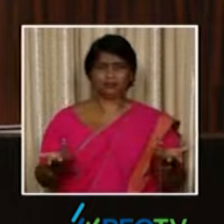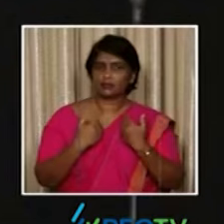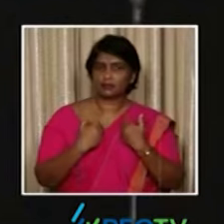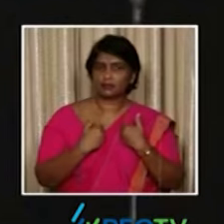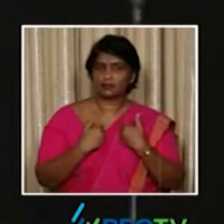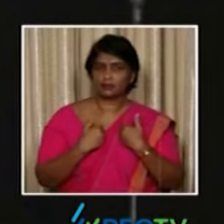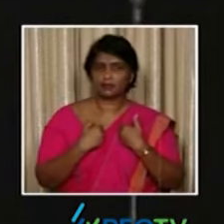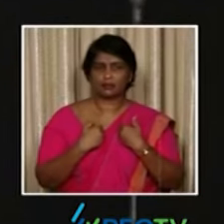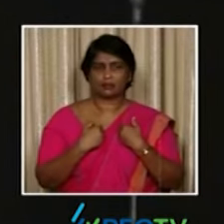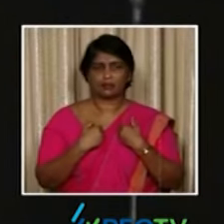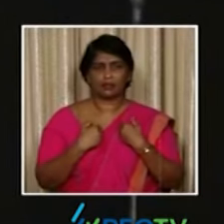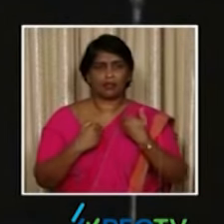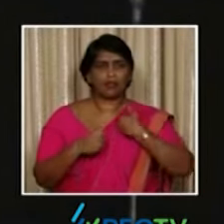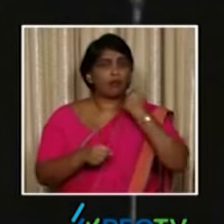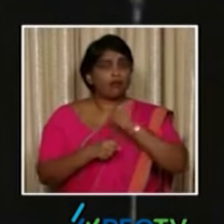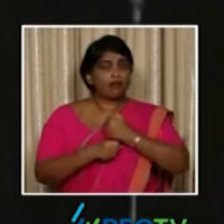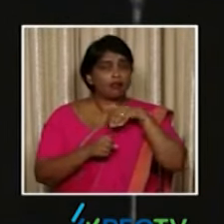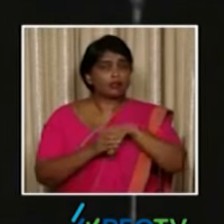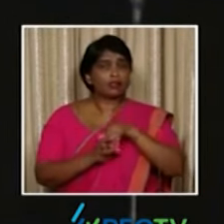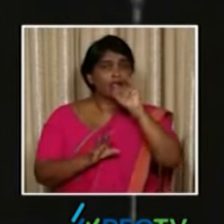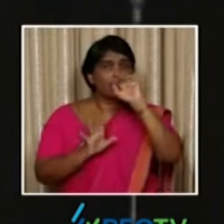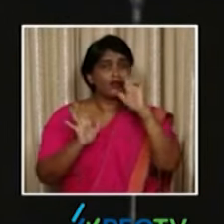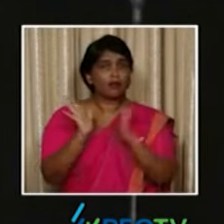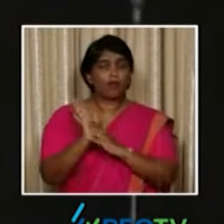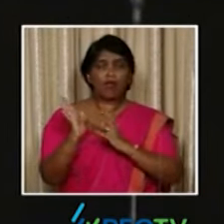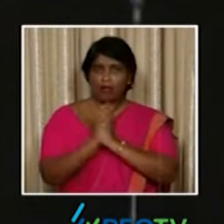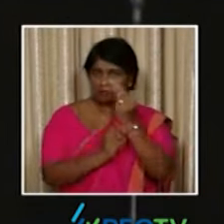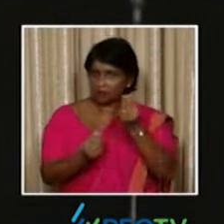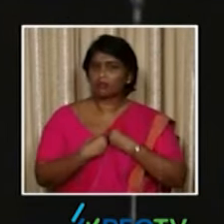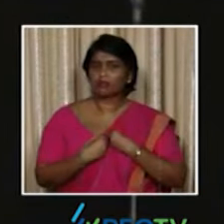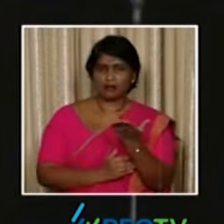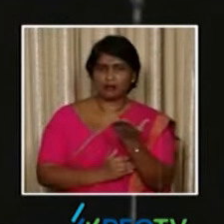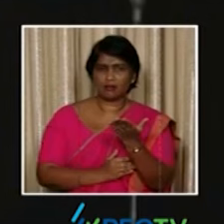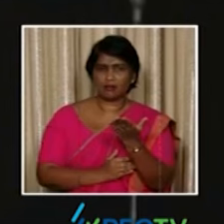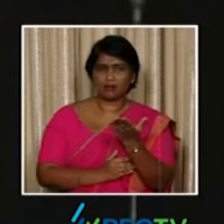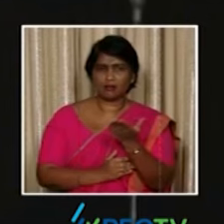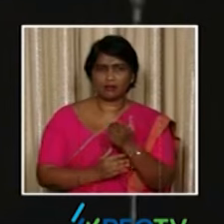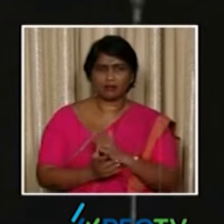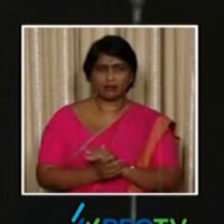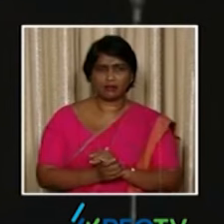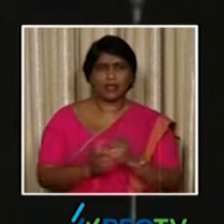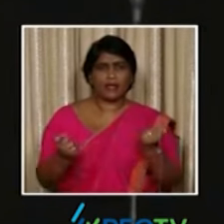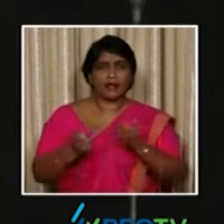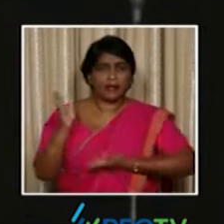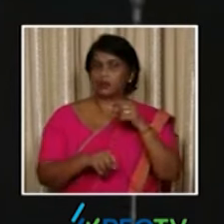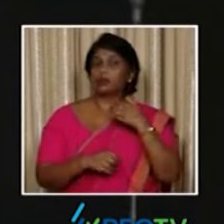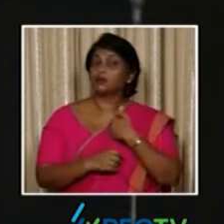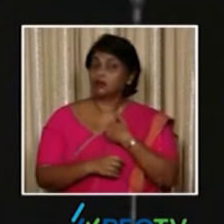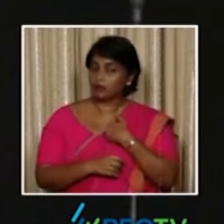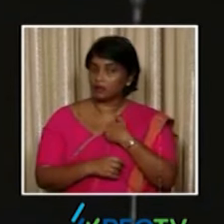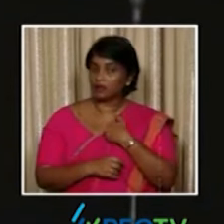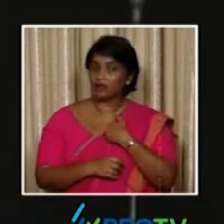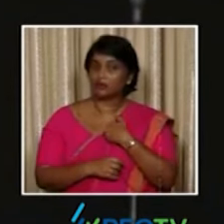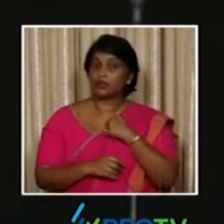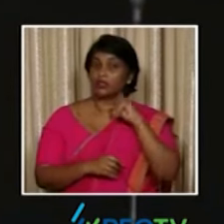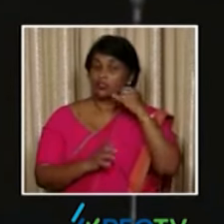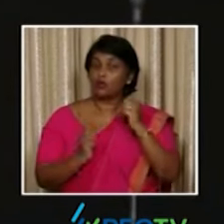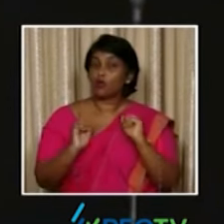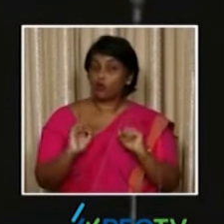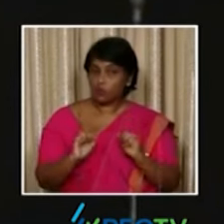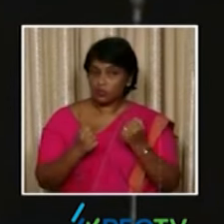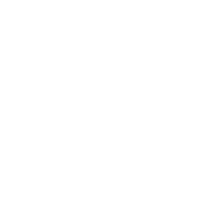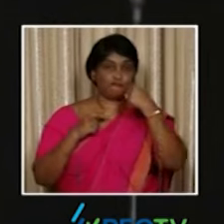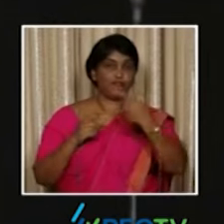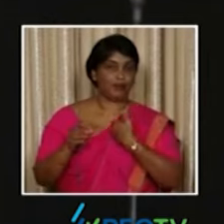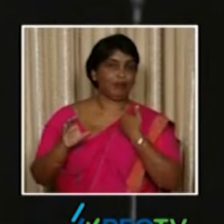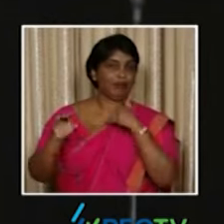කරන වැඩි. ආණ්ඩුවේ 69 ලක්ෂයයි අයිතිය දෙන්න. මොකද්ද මේ කරන කැත වැඩි? හරි කඩේ යනවා කියලා සීමාවක් තියෙනවා. සමහර උත්සාහ කරනවා ඇති